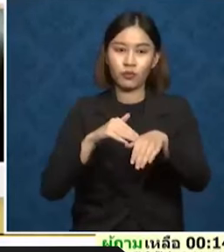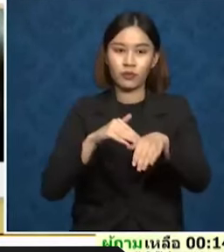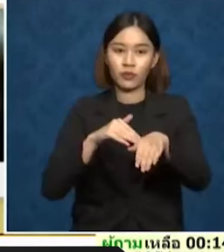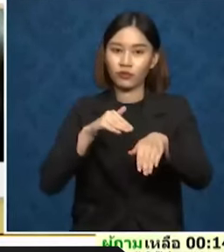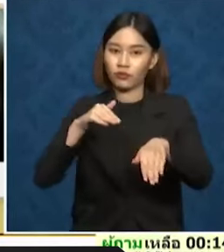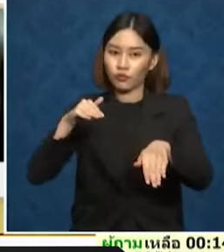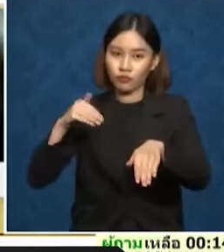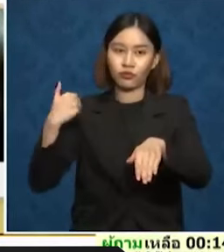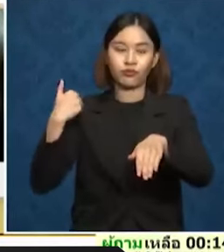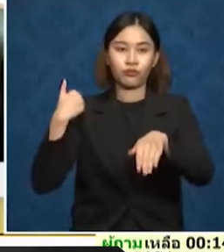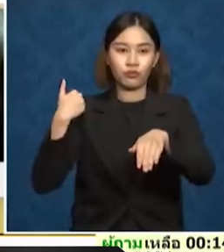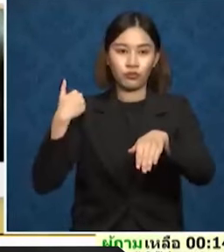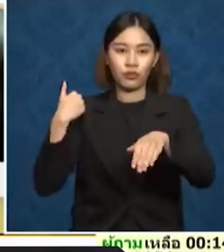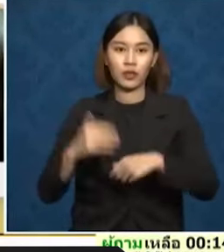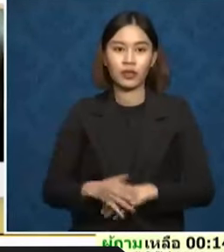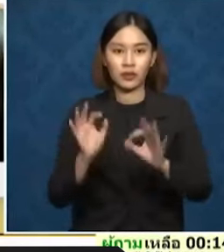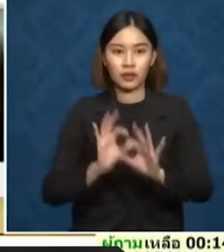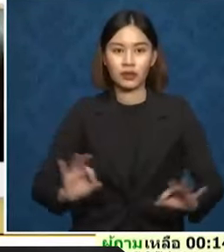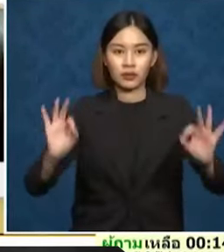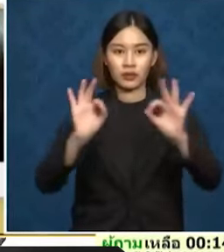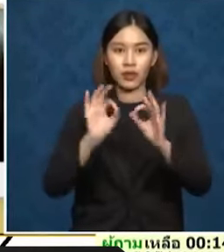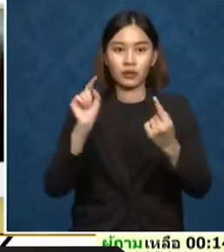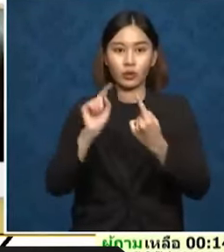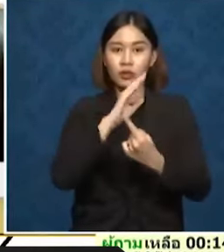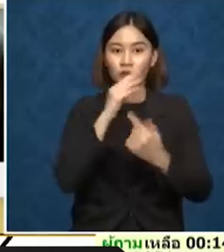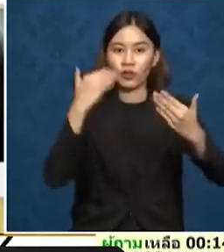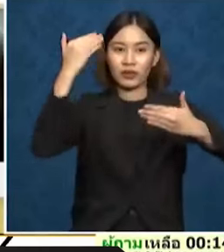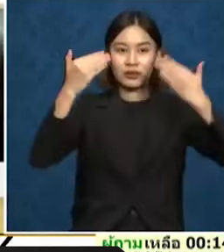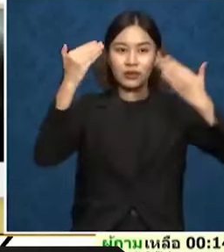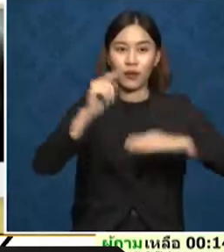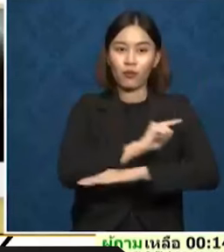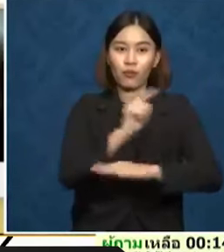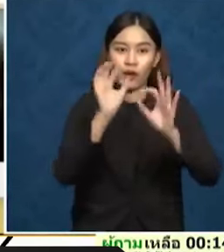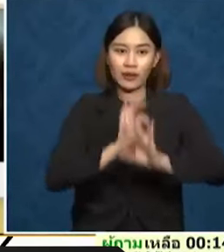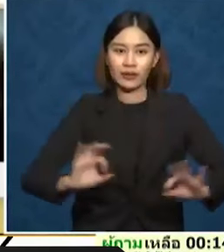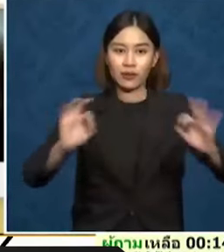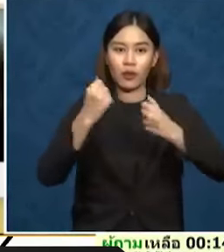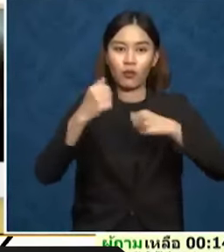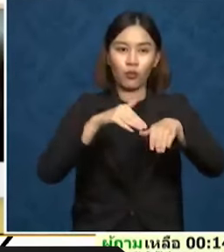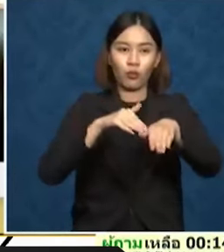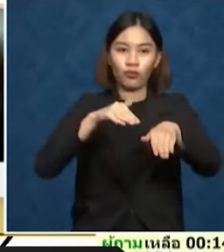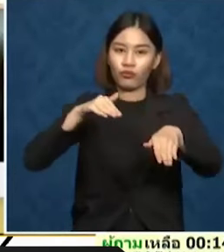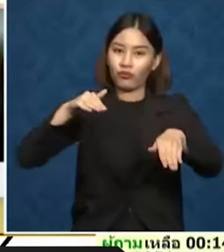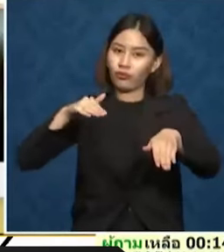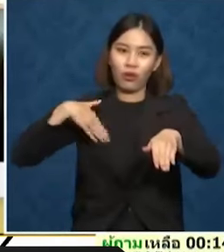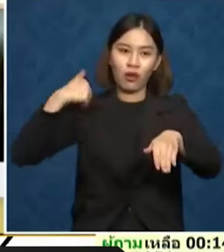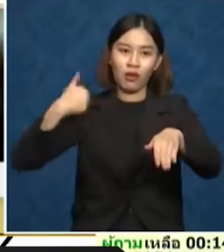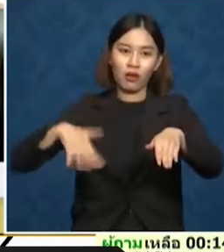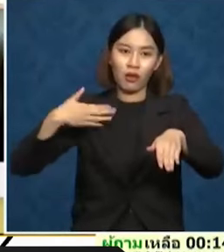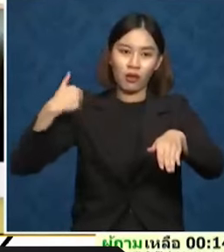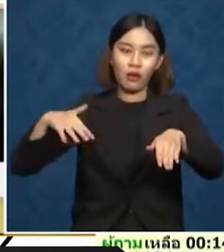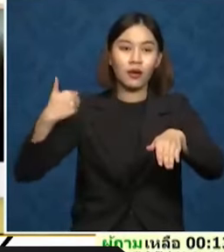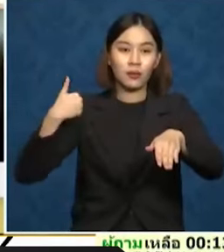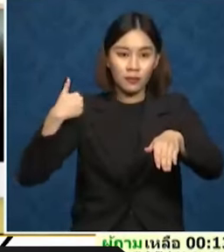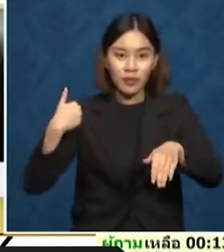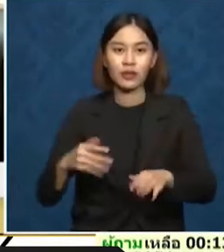แออัดและหนาแน่นมากโดยเฉพาะอย่างยิ่งในช่วงเทศกาลที่สำคัญการจราจรจะหนาแน่นและติดขัดมากเป็นพิเศษ